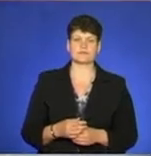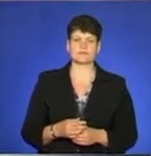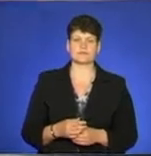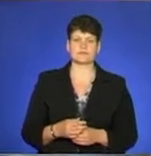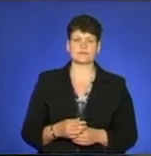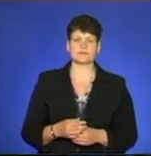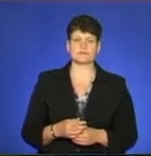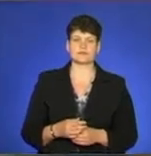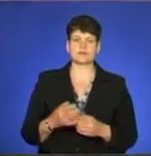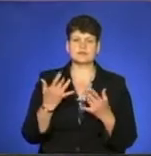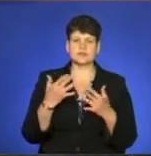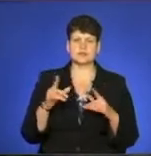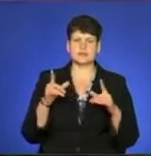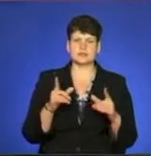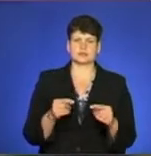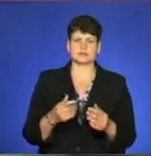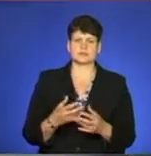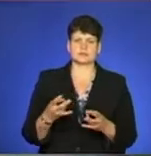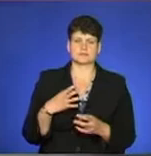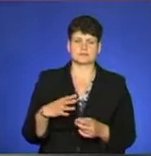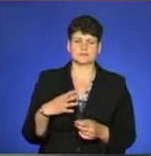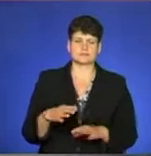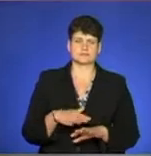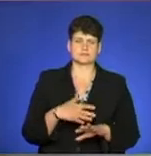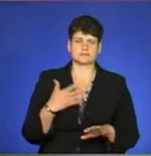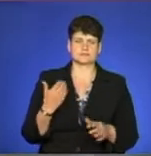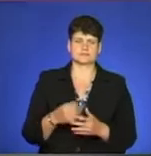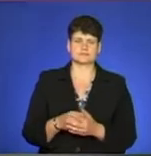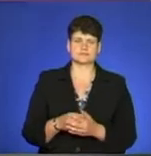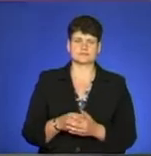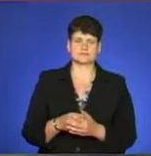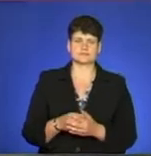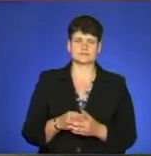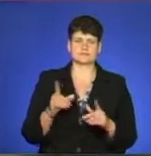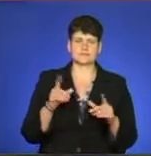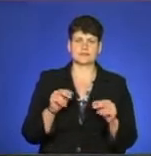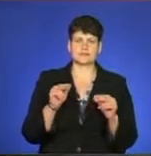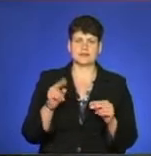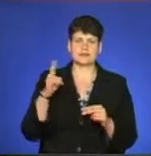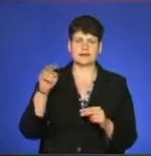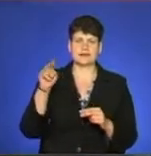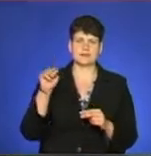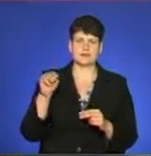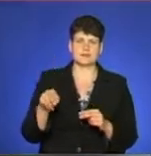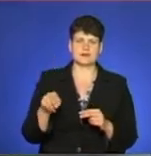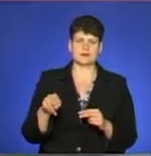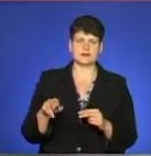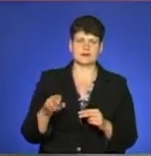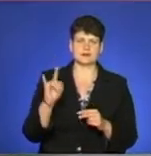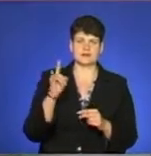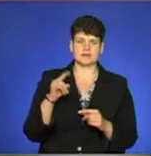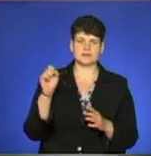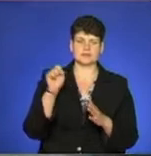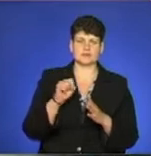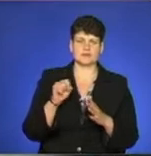Скажи, де ви їдете? Скільки часу ви маєте назад? Скільки часу? ДТП, дитину вбили чи не дитину не